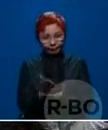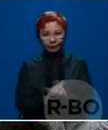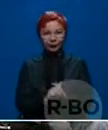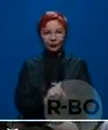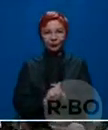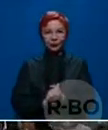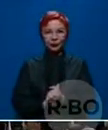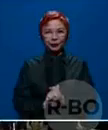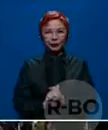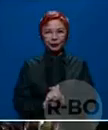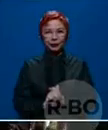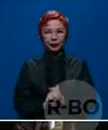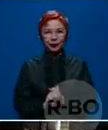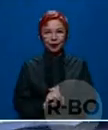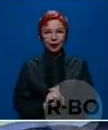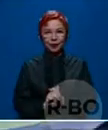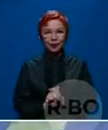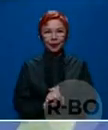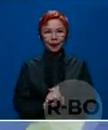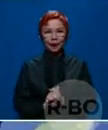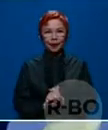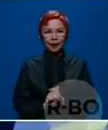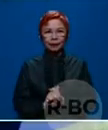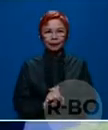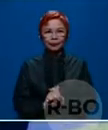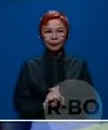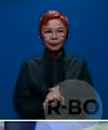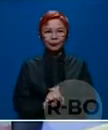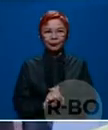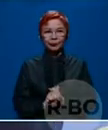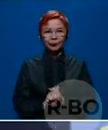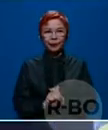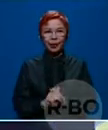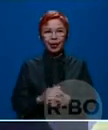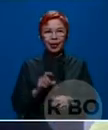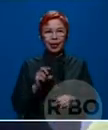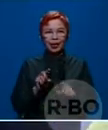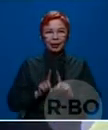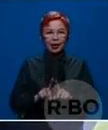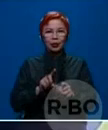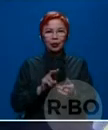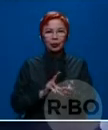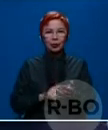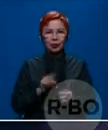sebentar ke paslon du silakan Bu Silvi paslon 1 bertanya kepada paslon